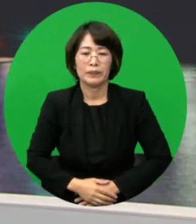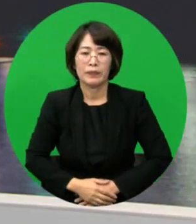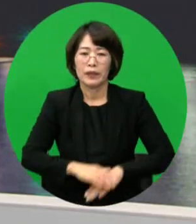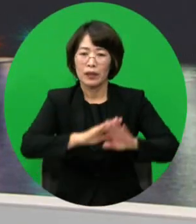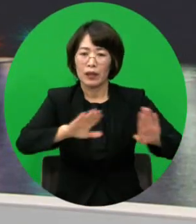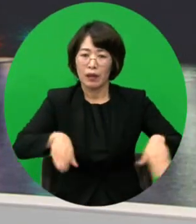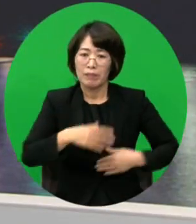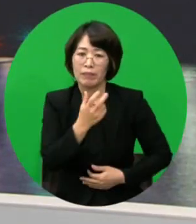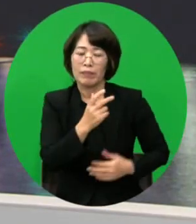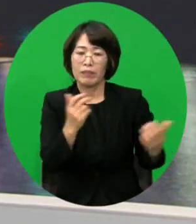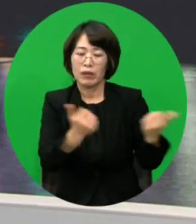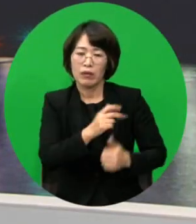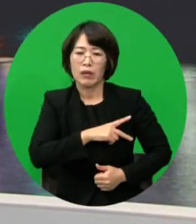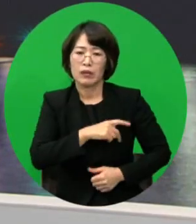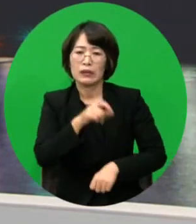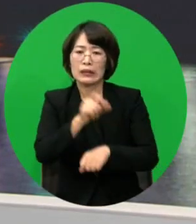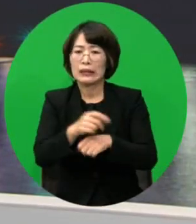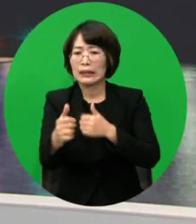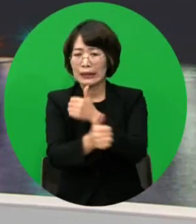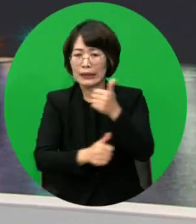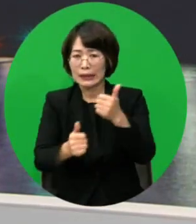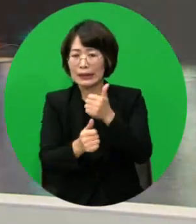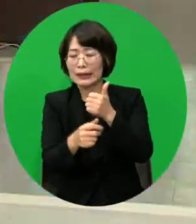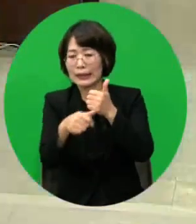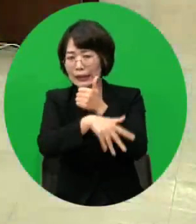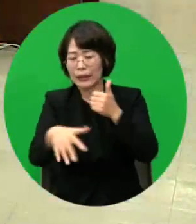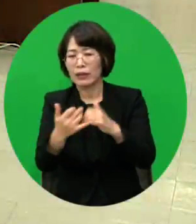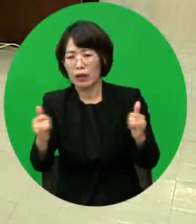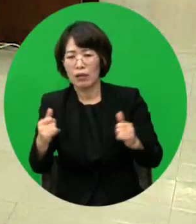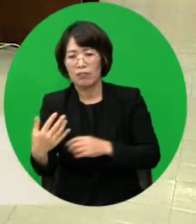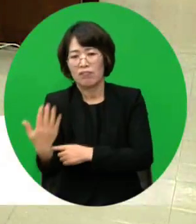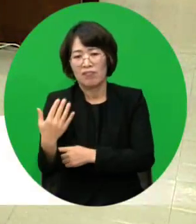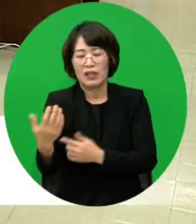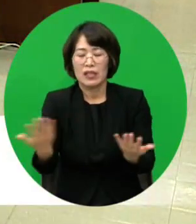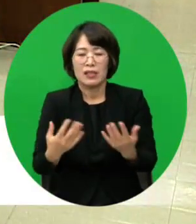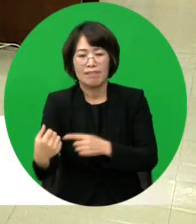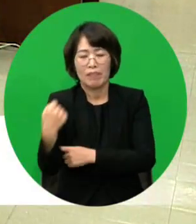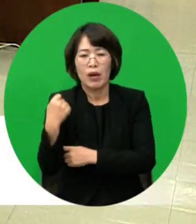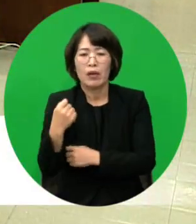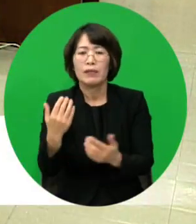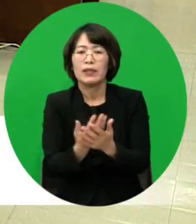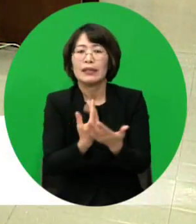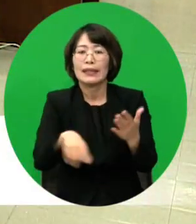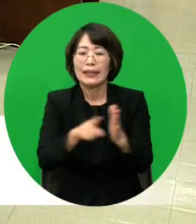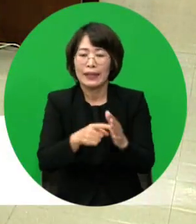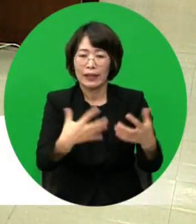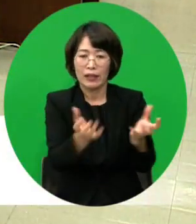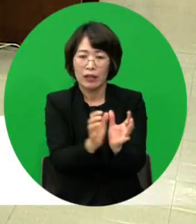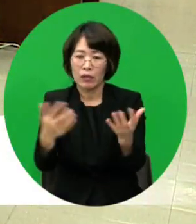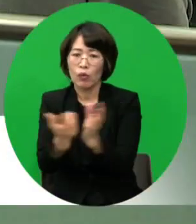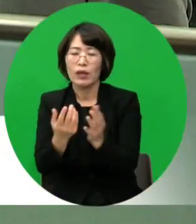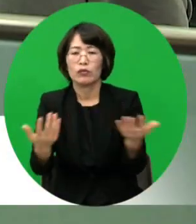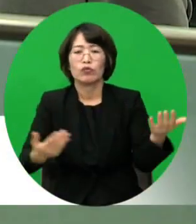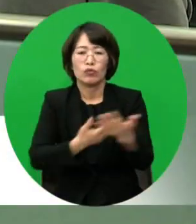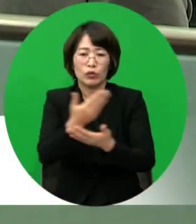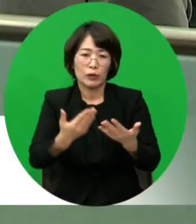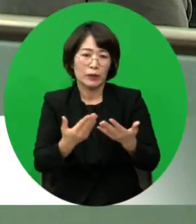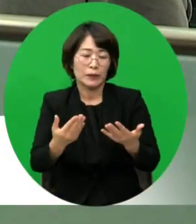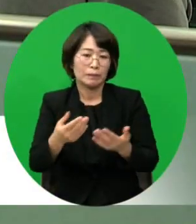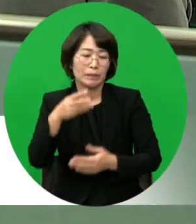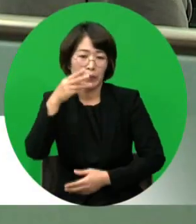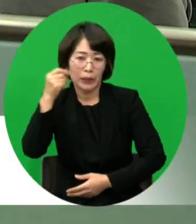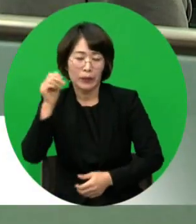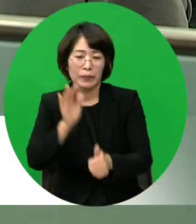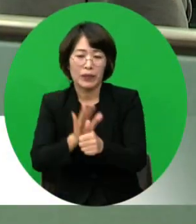전남도 의회는 사무처 직원들의 영량 강화 등을 위해 기관들과 교류를 활성화하기로 했습니다 교류 대상